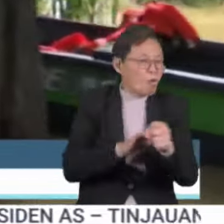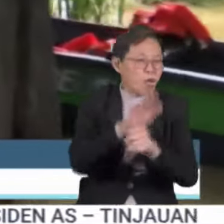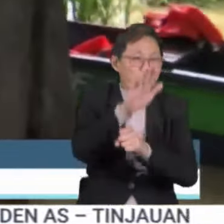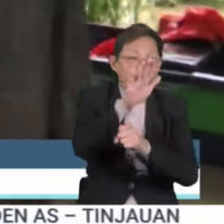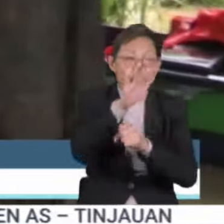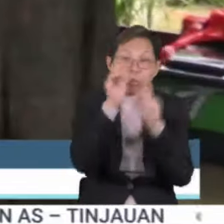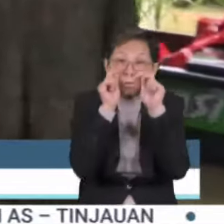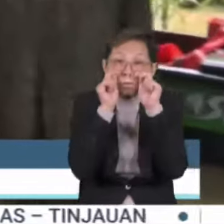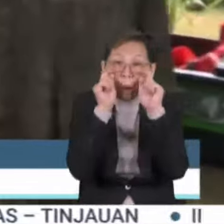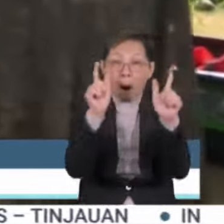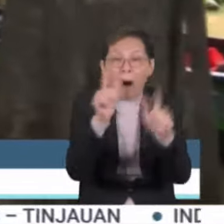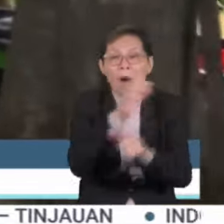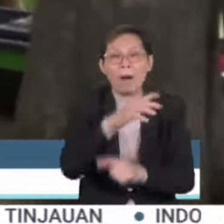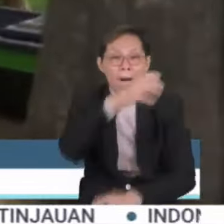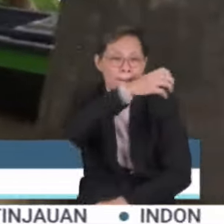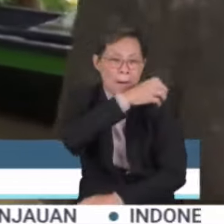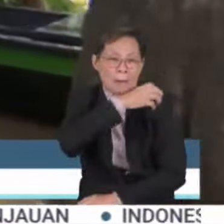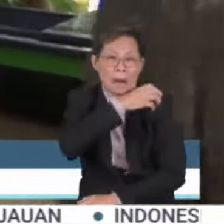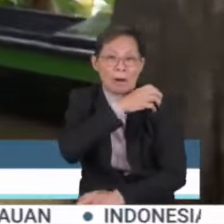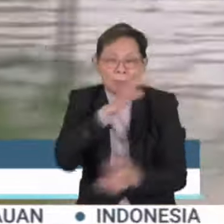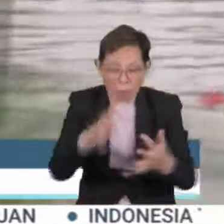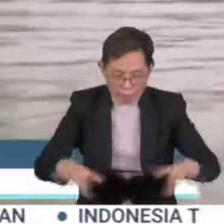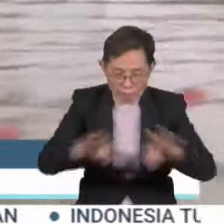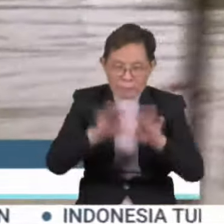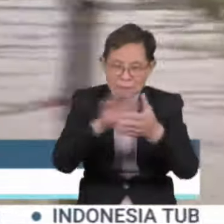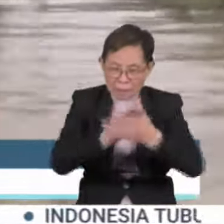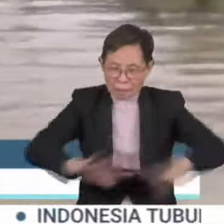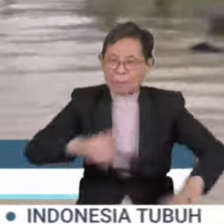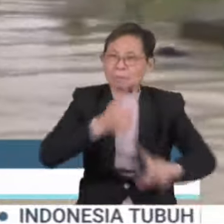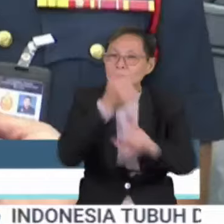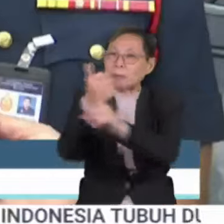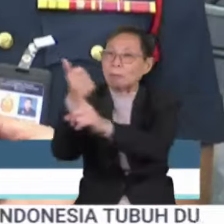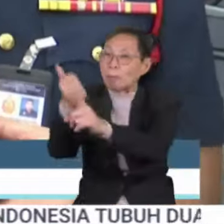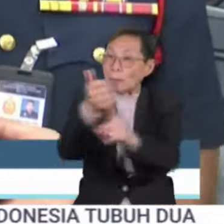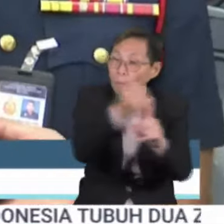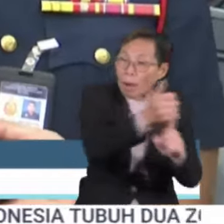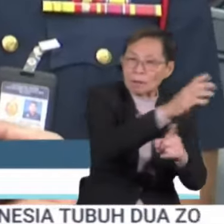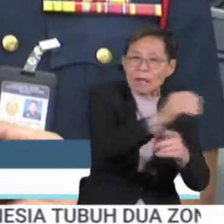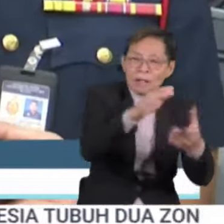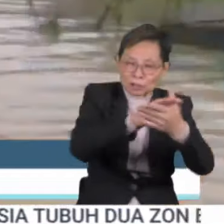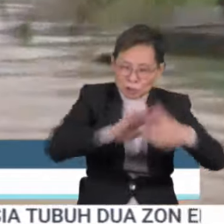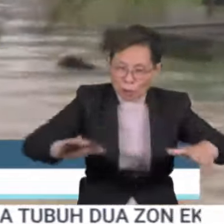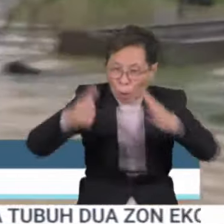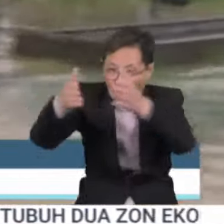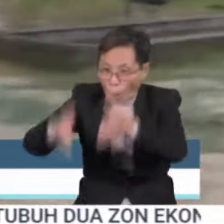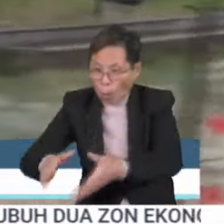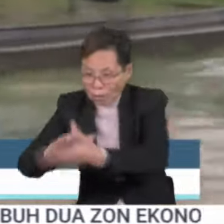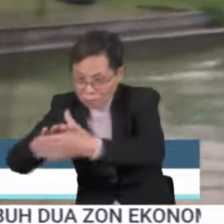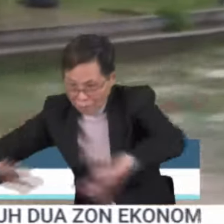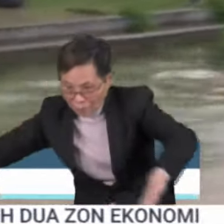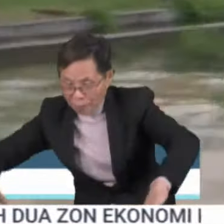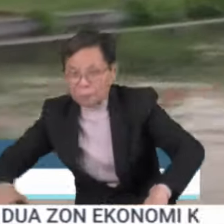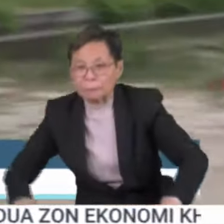pegawai kita sentiasa mementingkan keselamatan diri sendiri dan juga keselamatan orang yang diselamatkan.